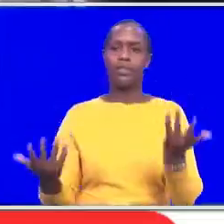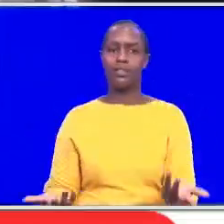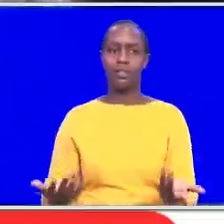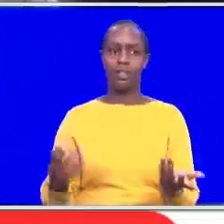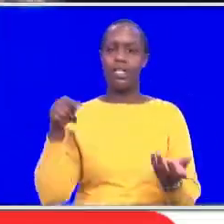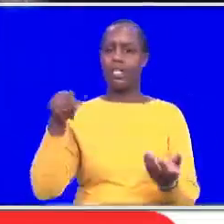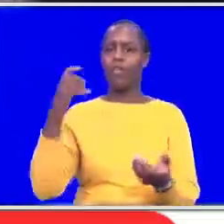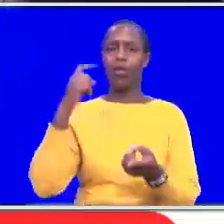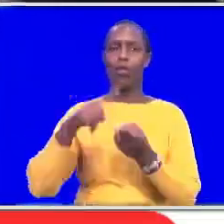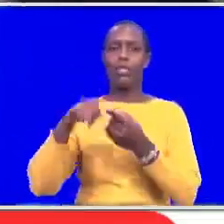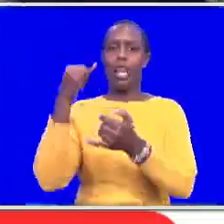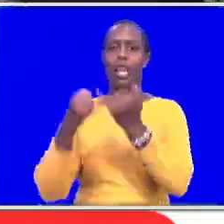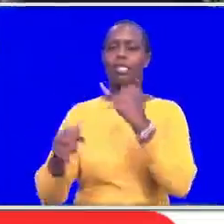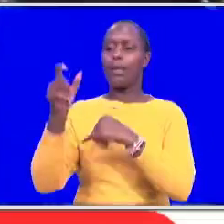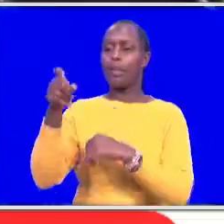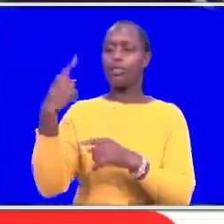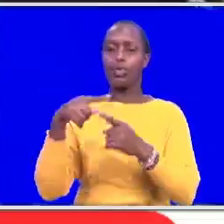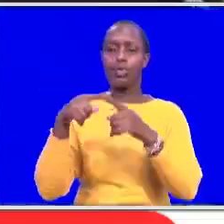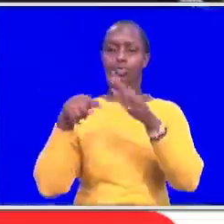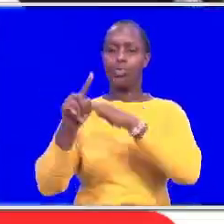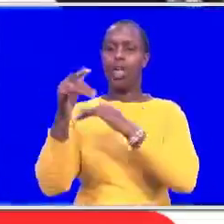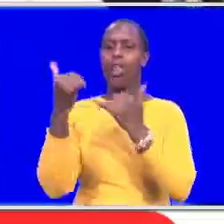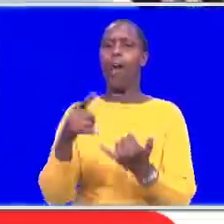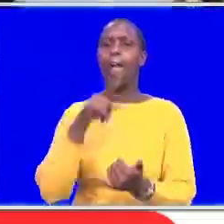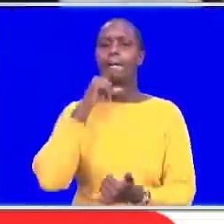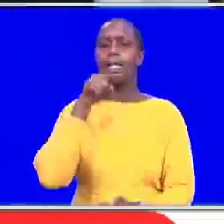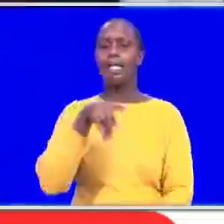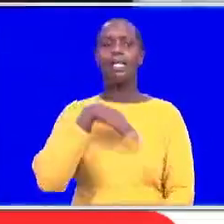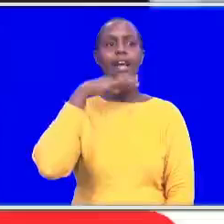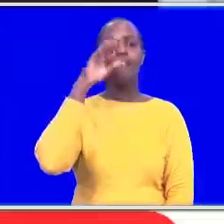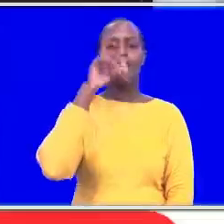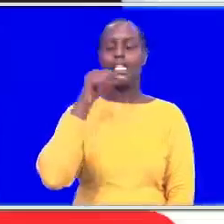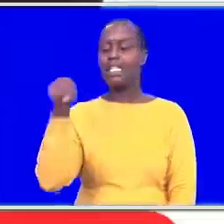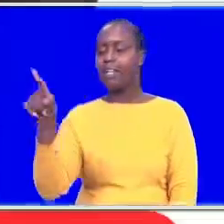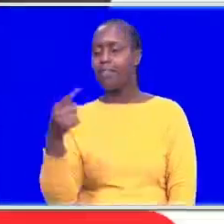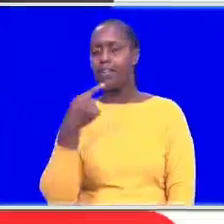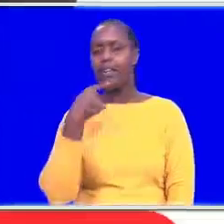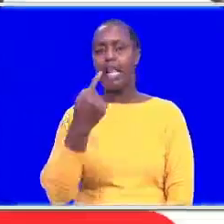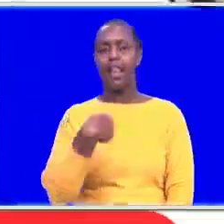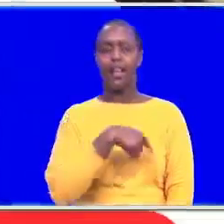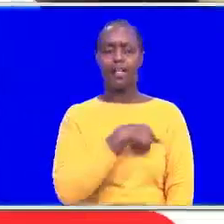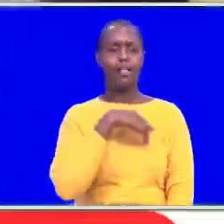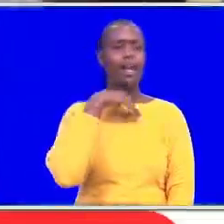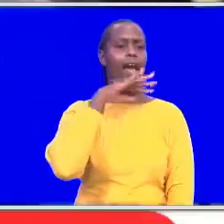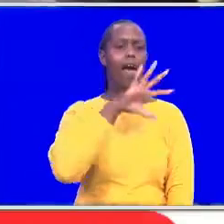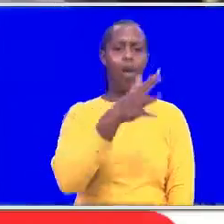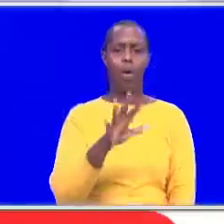mwisho kuchukua hongo kwa hiyo ba. Na huyo mzee akakufa. Atatuambia alikufa namna gani? Nafaa